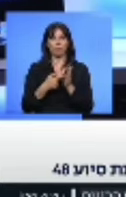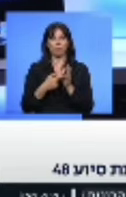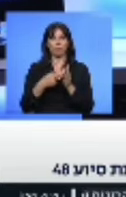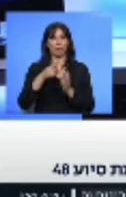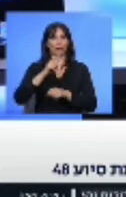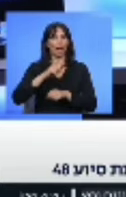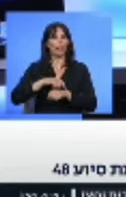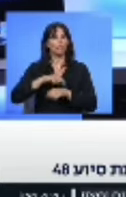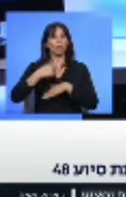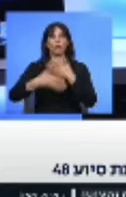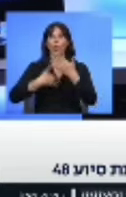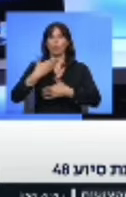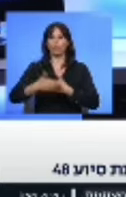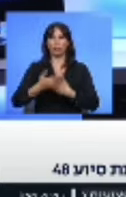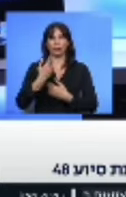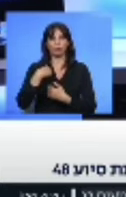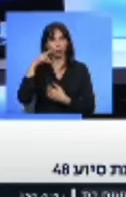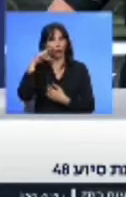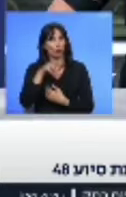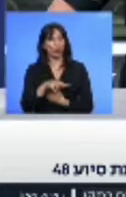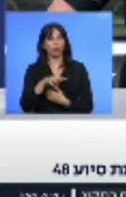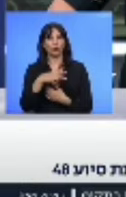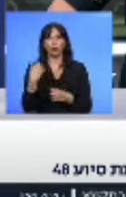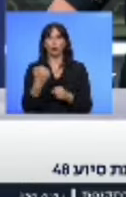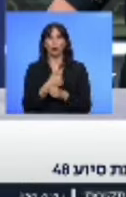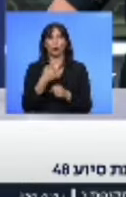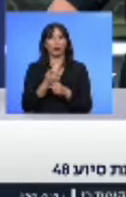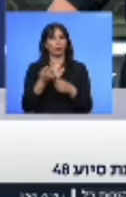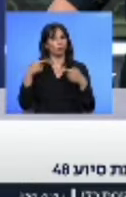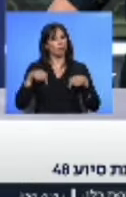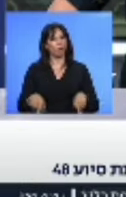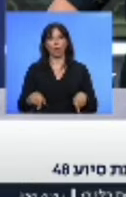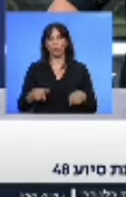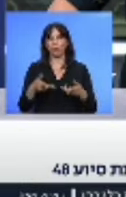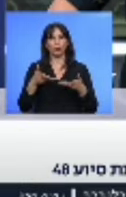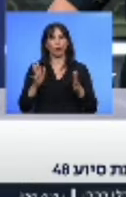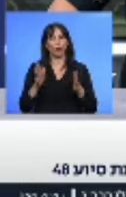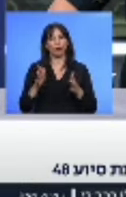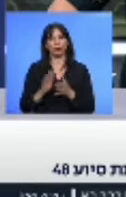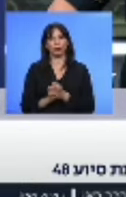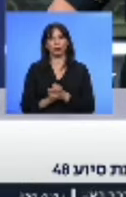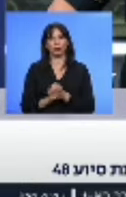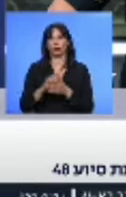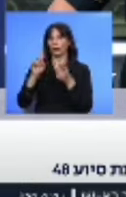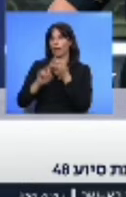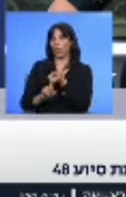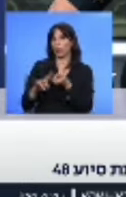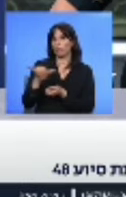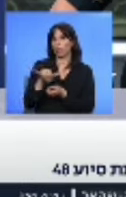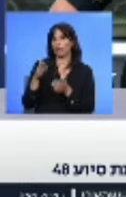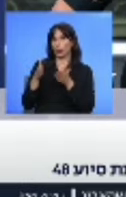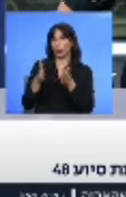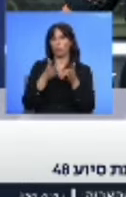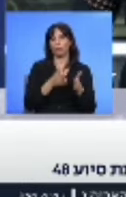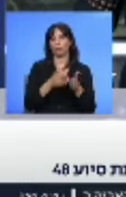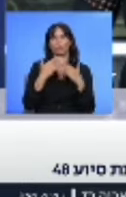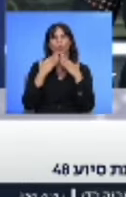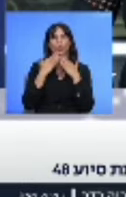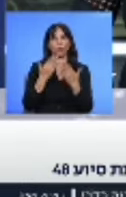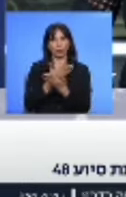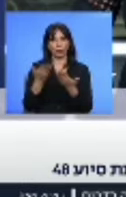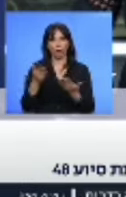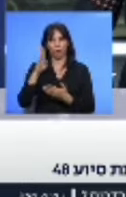ואני רואה שהם פועלים בעצלנות גדולה מאוד, וכדאי מאוד שכולם יתעוררו. תלוי באיזה תחומים. תודה רבה לך, בועז קוקיה. תודה